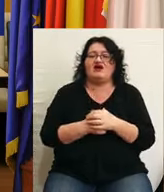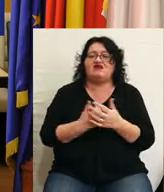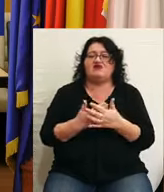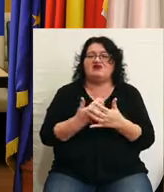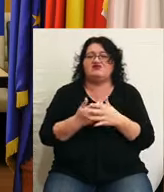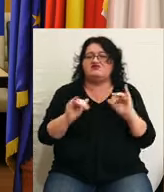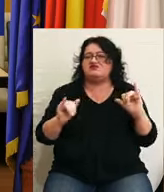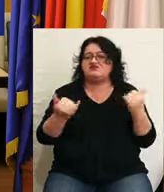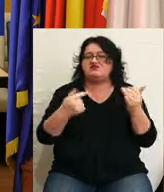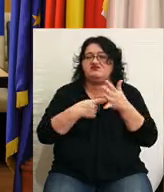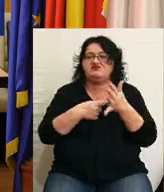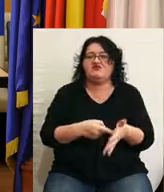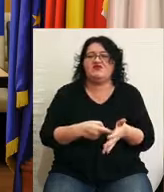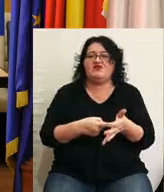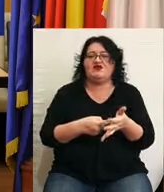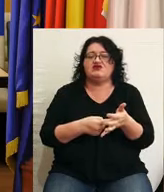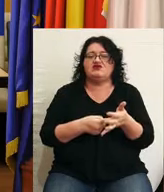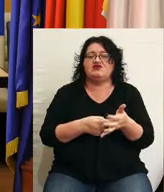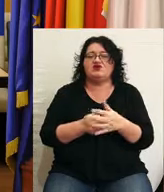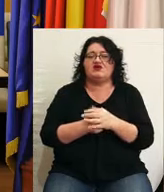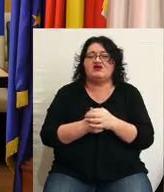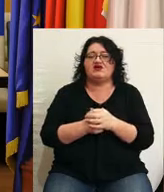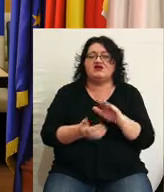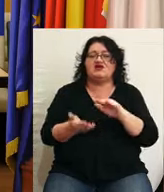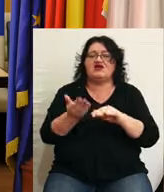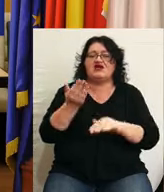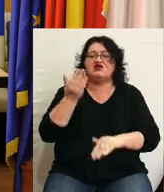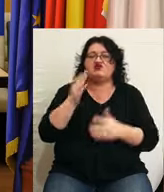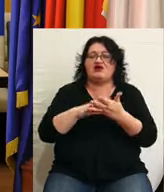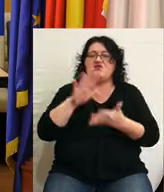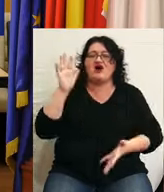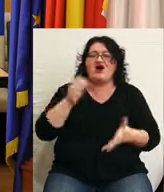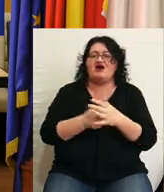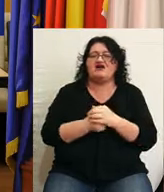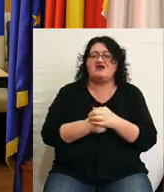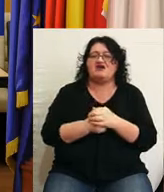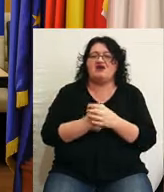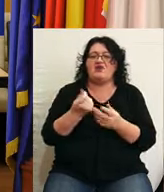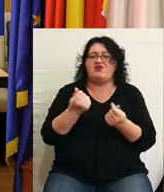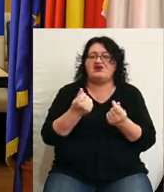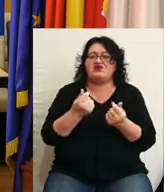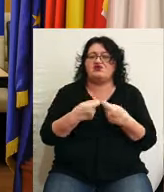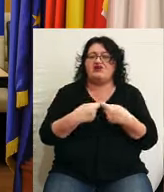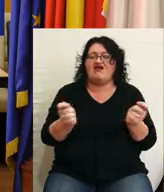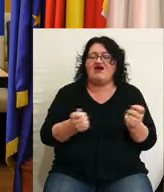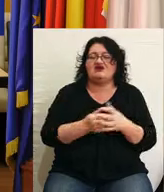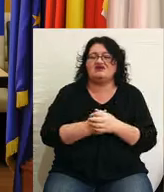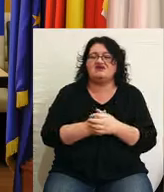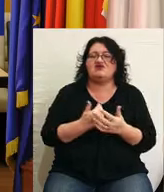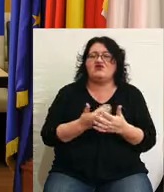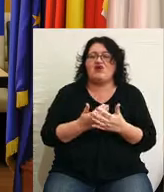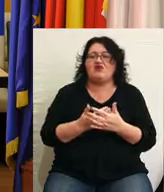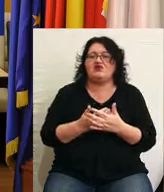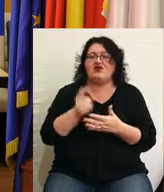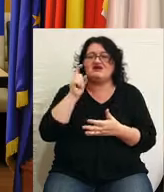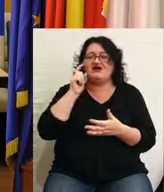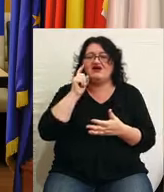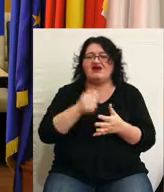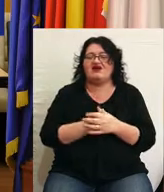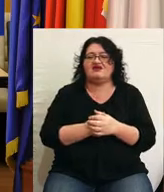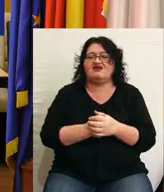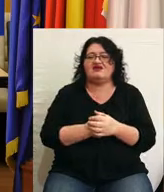contextul acestor creșteri masive la prețul de gaz. Tocmai de aceea cred